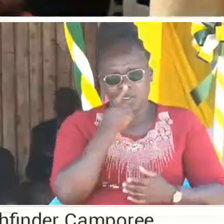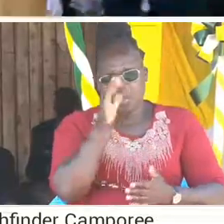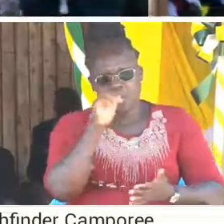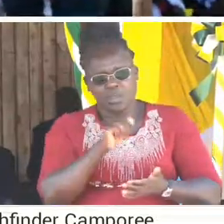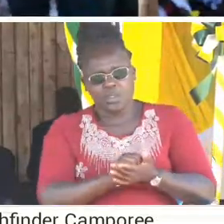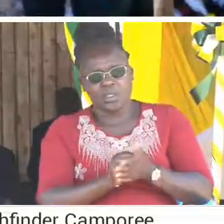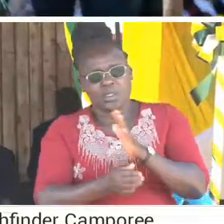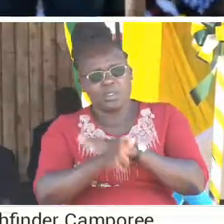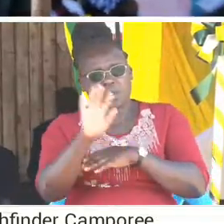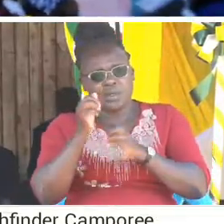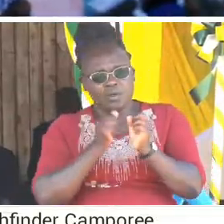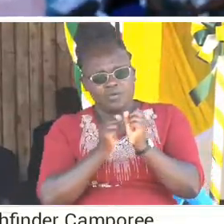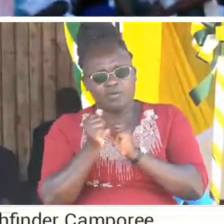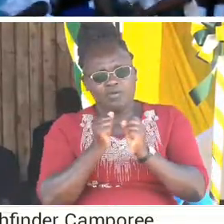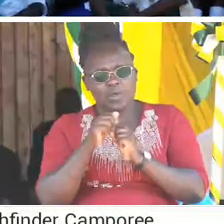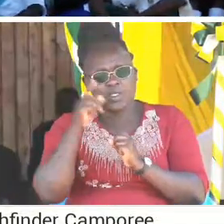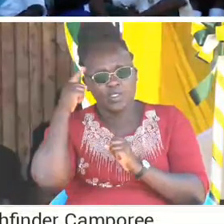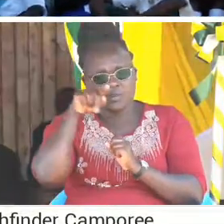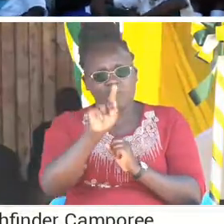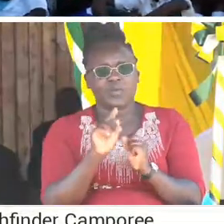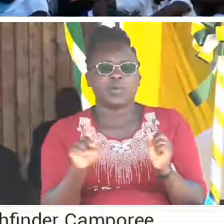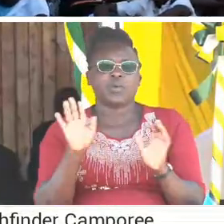zako.